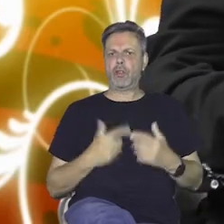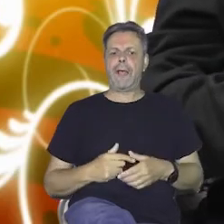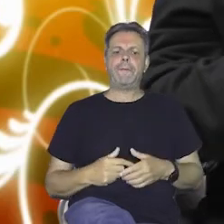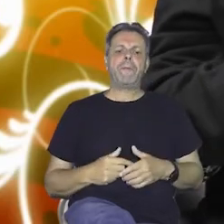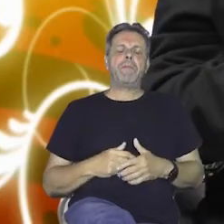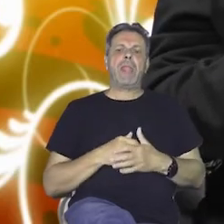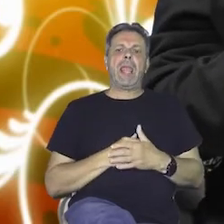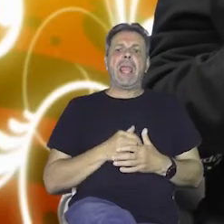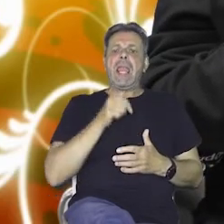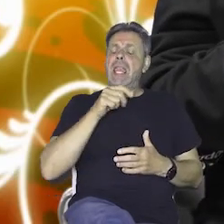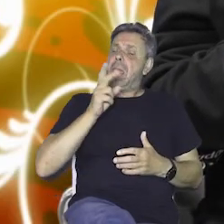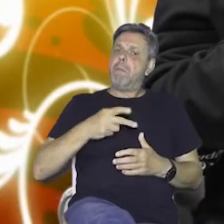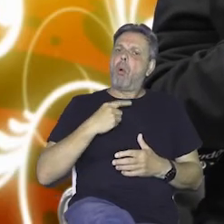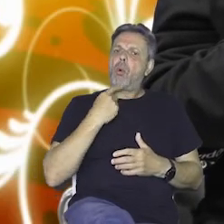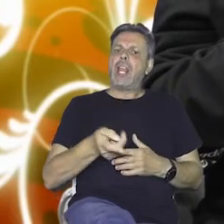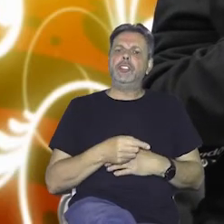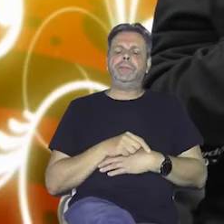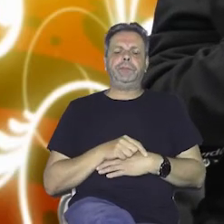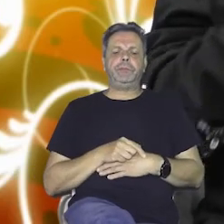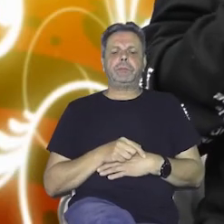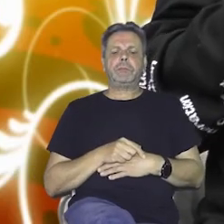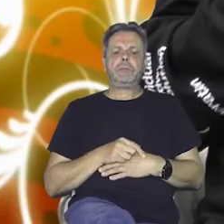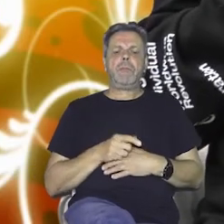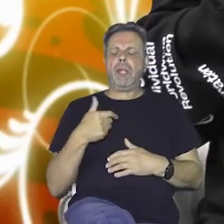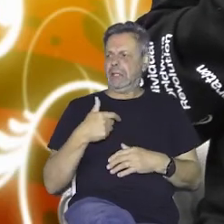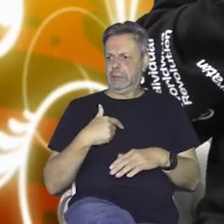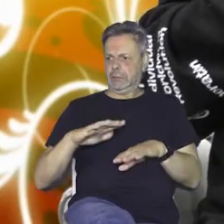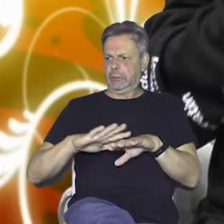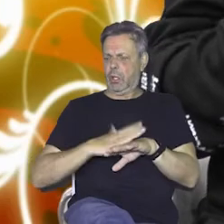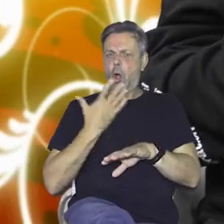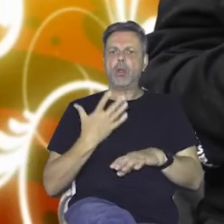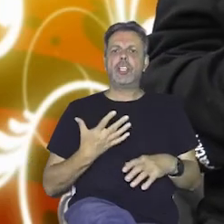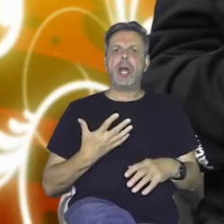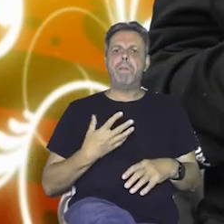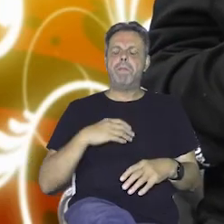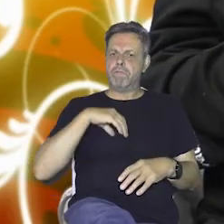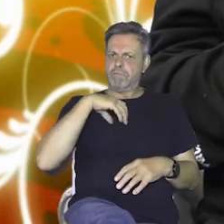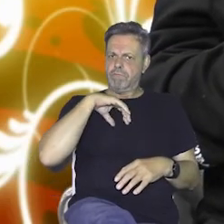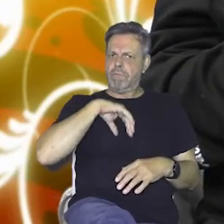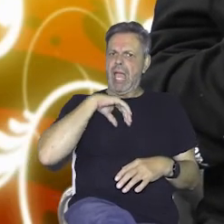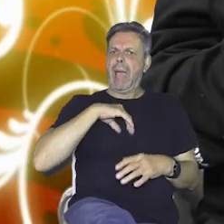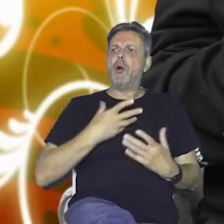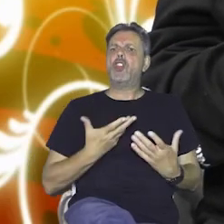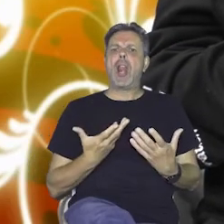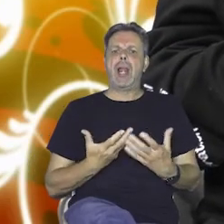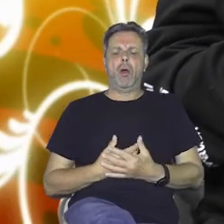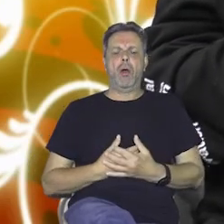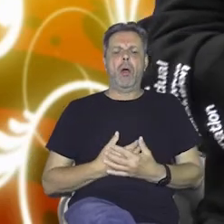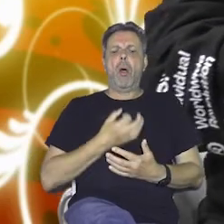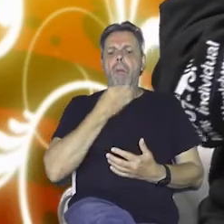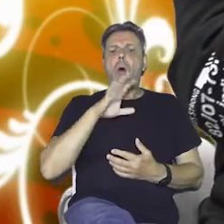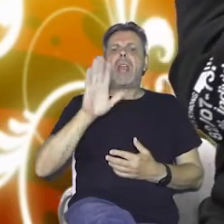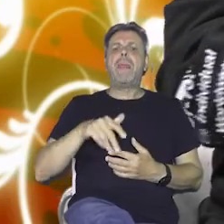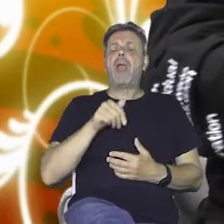trenutačno živam i mogu reći da mi je, da se osjećam emocionalno, se osjećam bolje nego